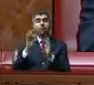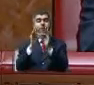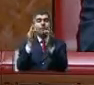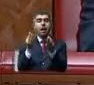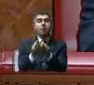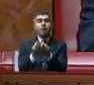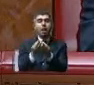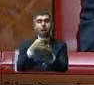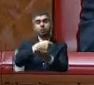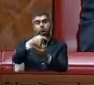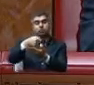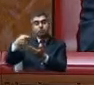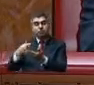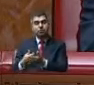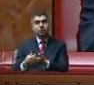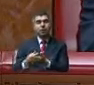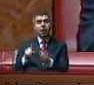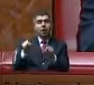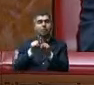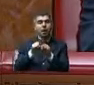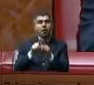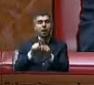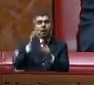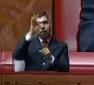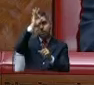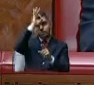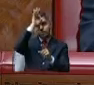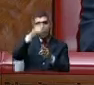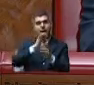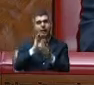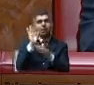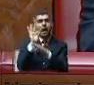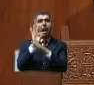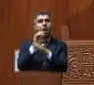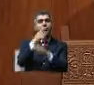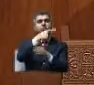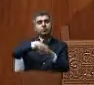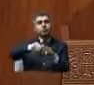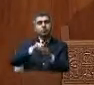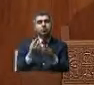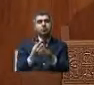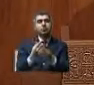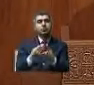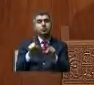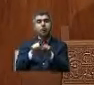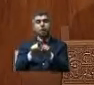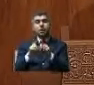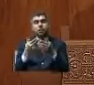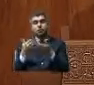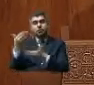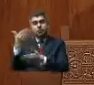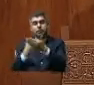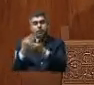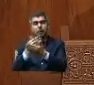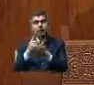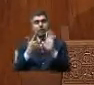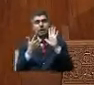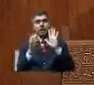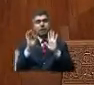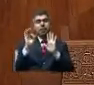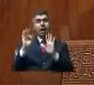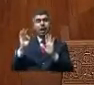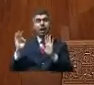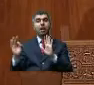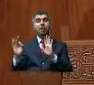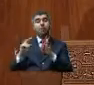وارتفع عدد المستفيدين من التربية غير النظامية ب 14.5% مقارنة مع الموسم الماضي ليصل نحو 70,000